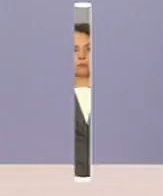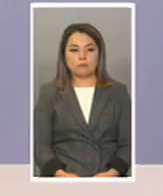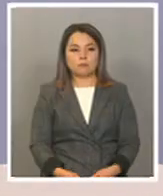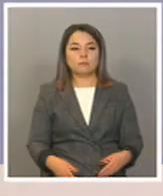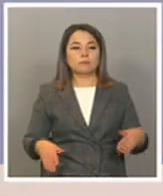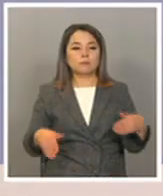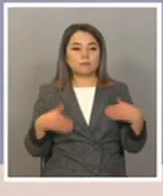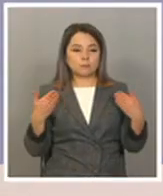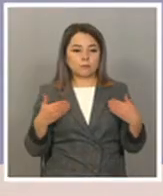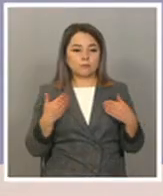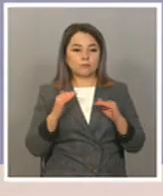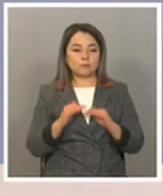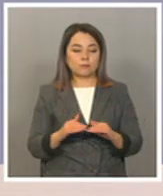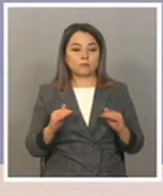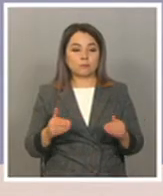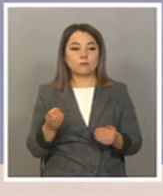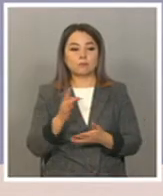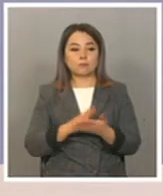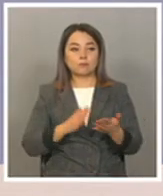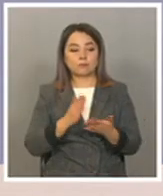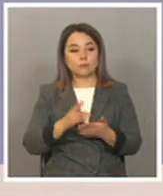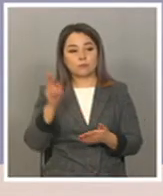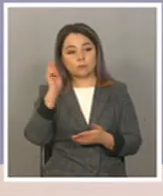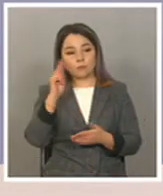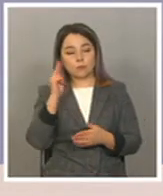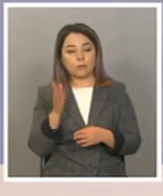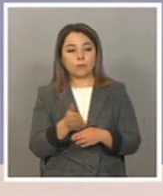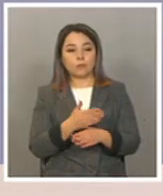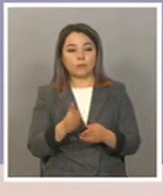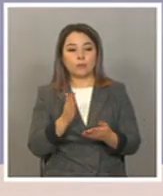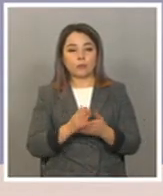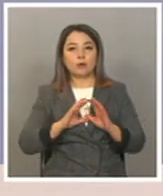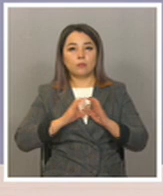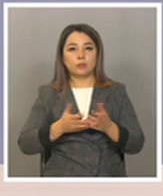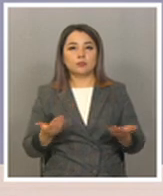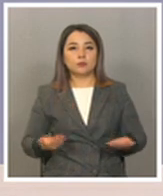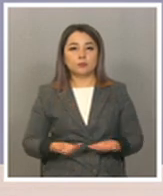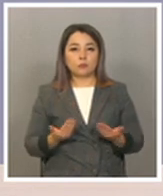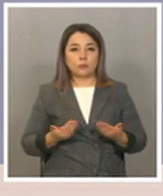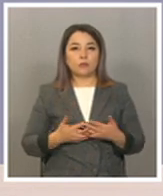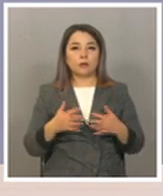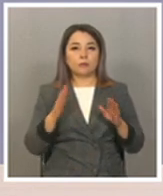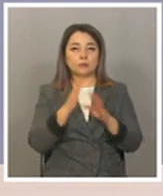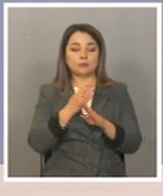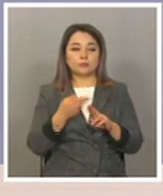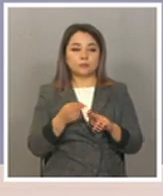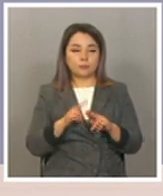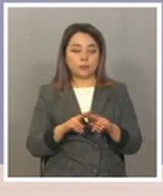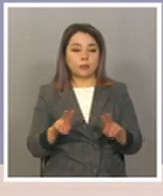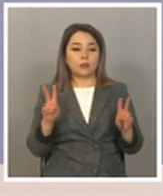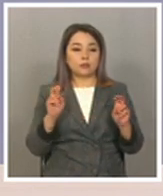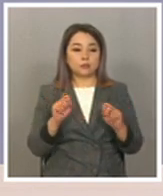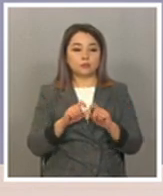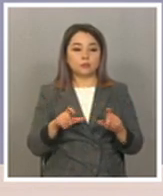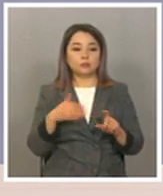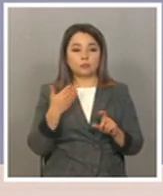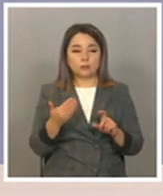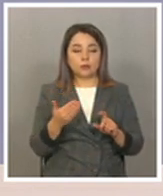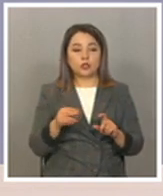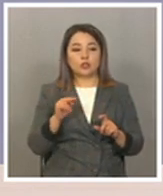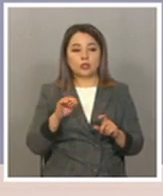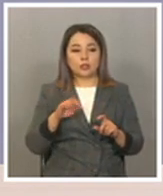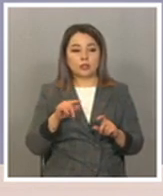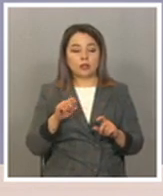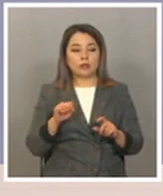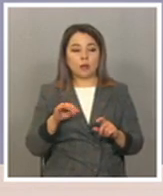Здравствуйте, ребята! Продолжаем изучать раздел «Мир живой природы». Тема урока. Чингиз